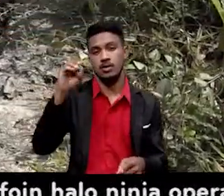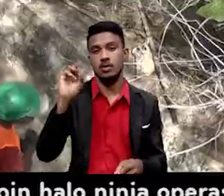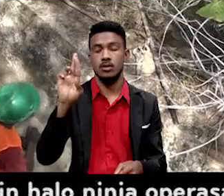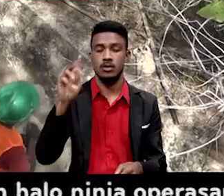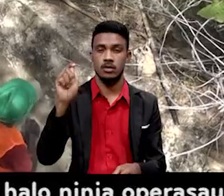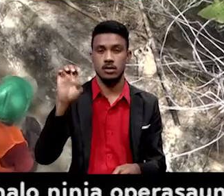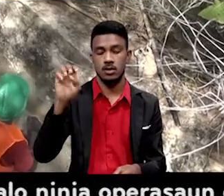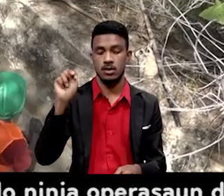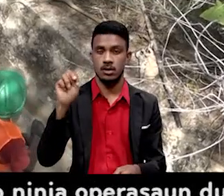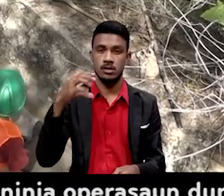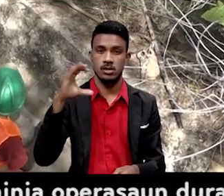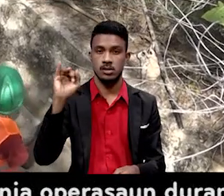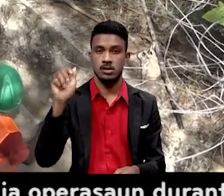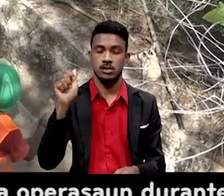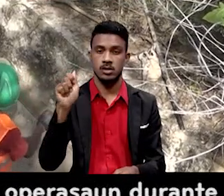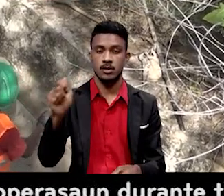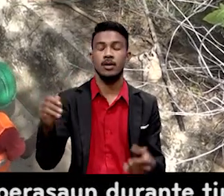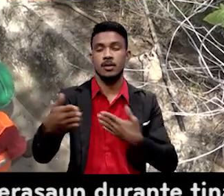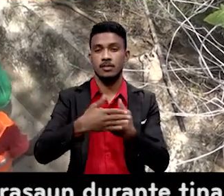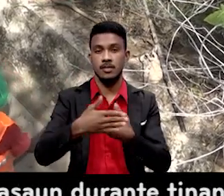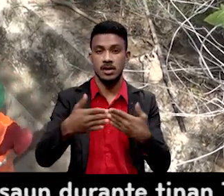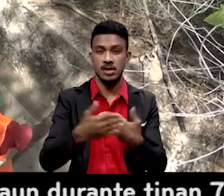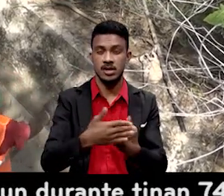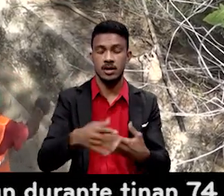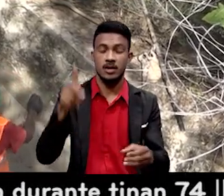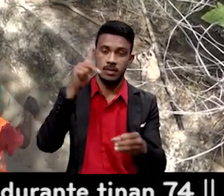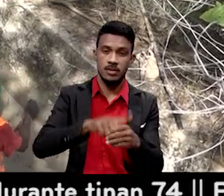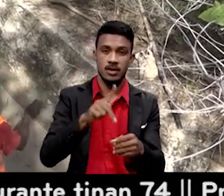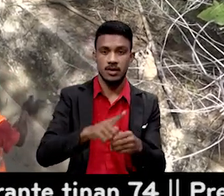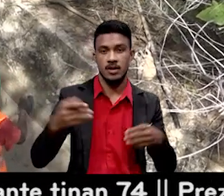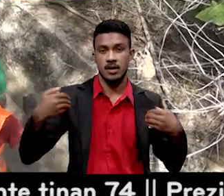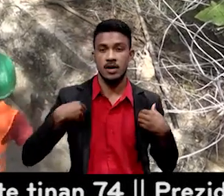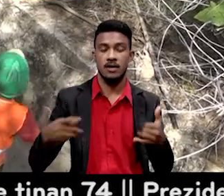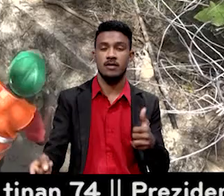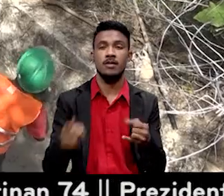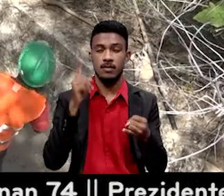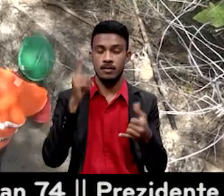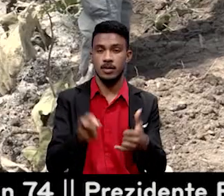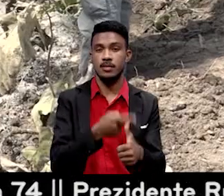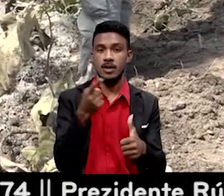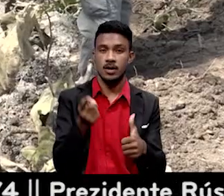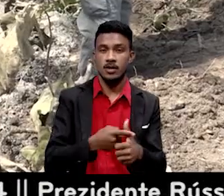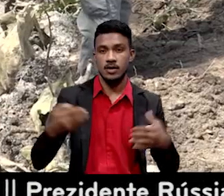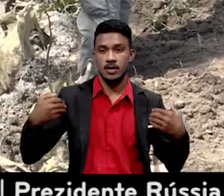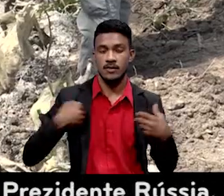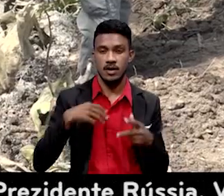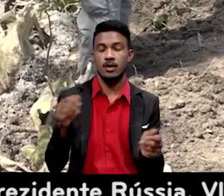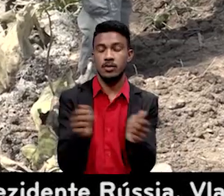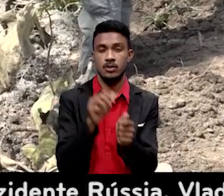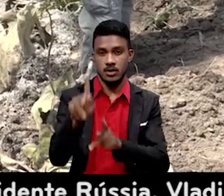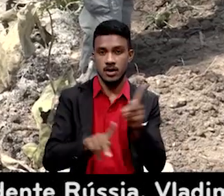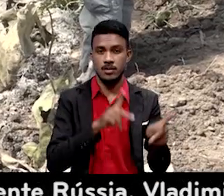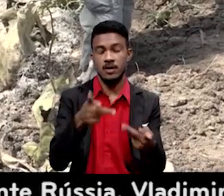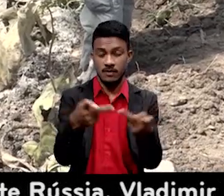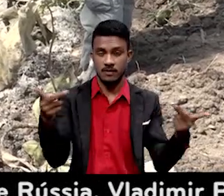ba ia fatim perfuração poço feito com maus ne hateten ia início acontecimento nia parte ho comunidade ia fatim